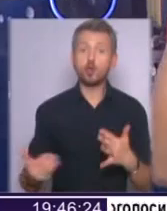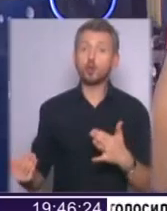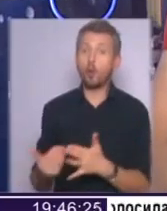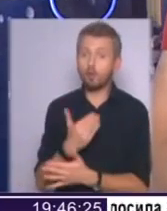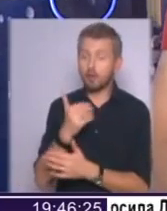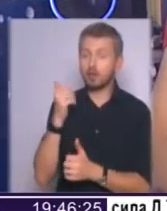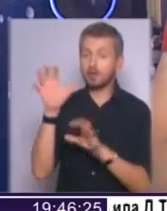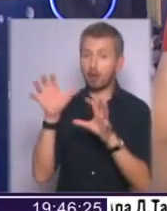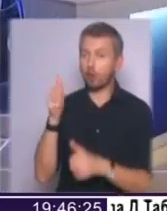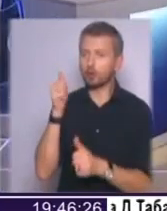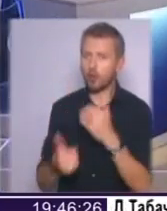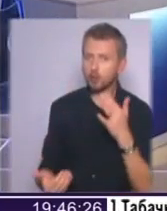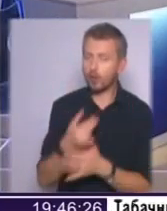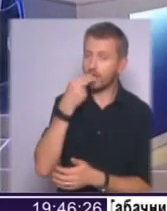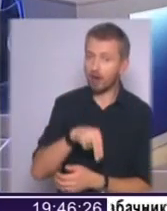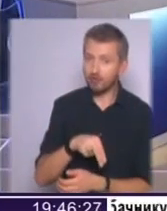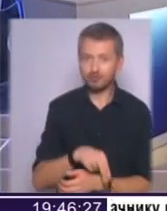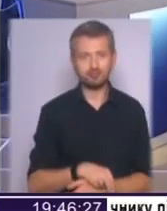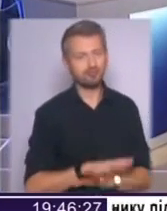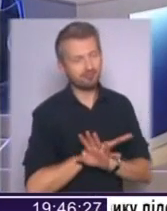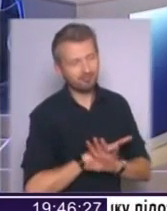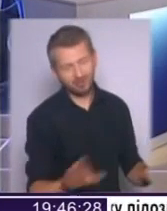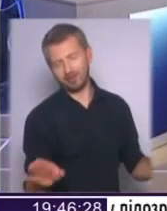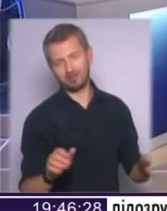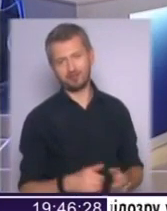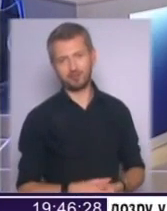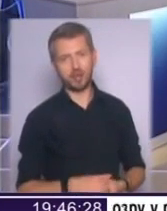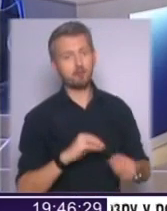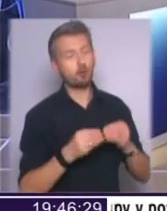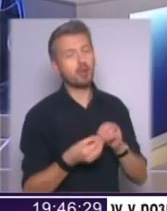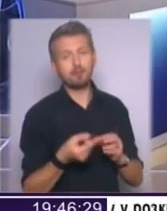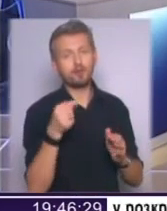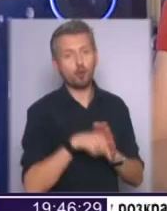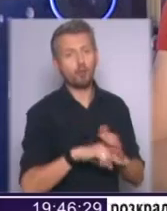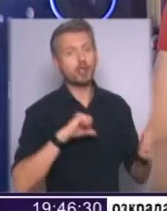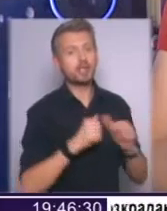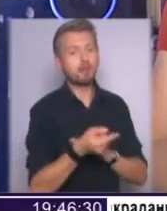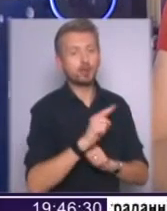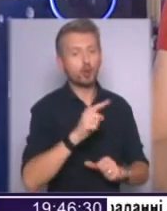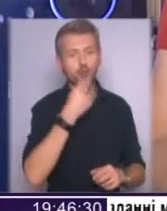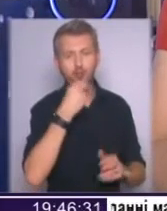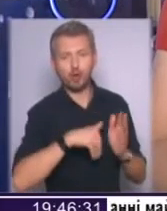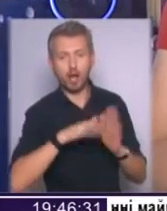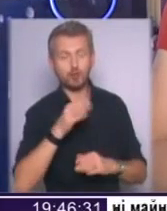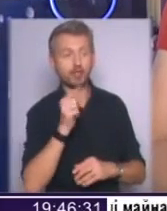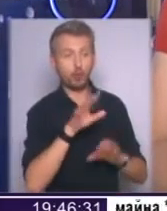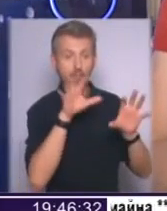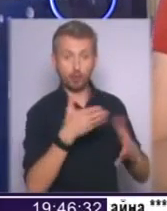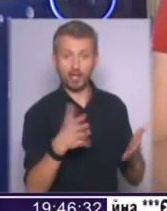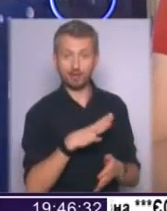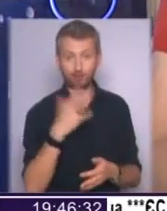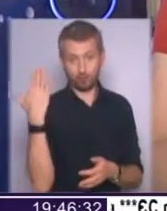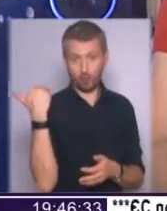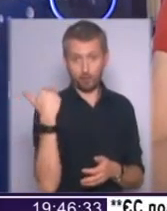він кращий за попередній? В тому числі, справа, що ні. От проблема полягає в тому, що замість того, щоб покращувати той закон, який був, у нас